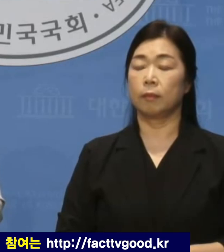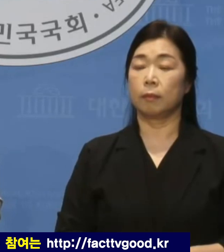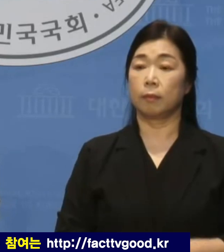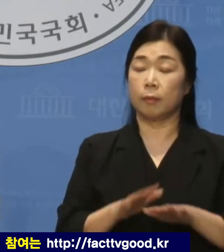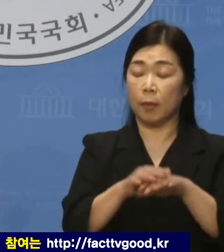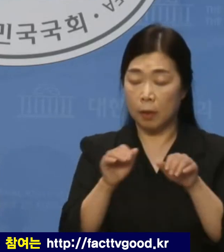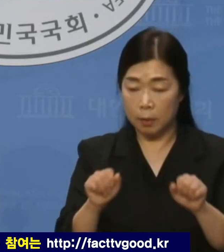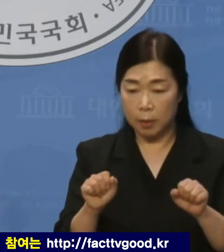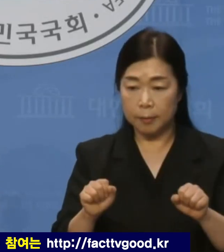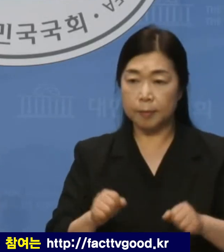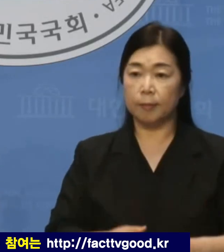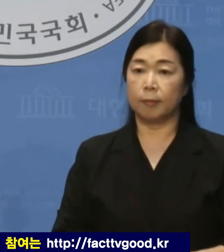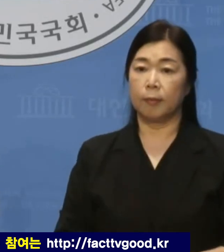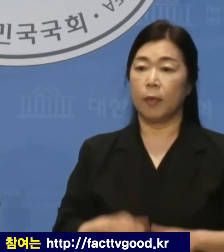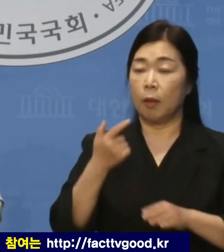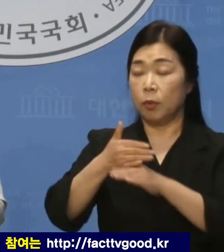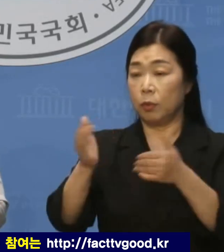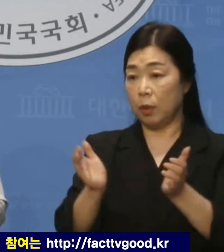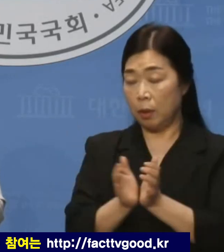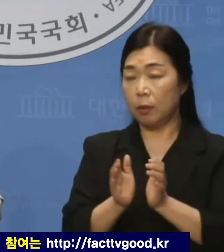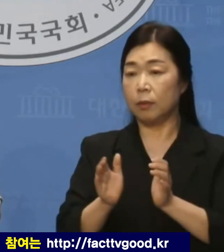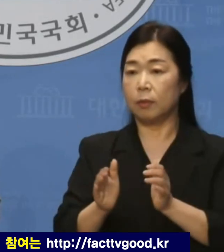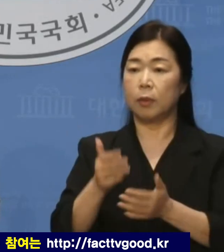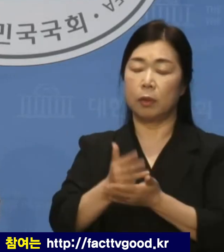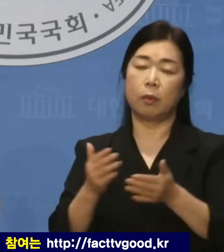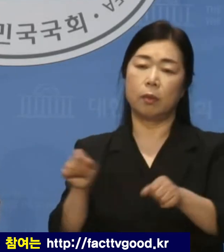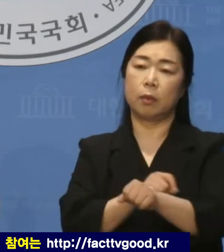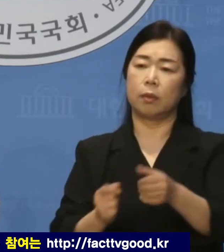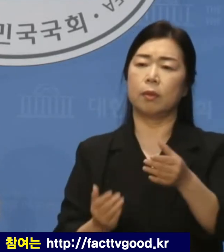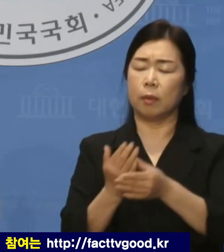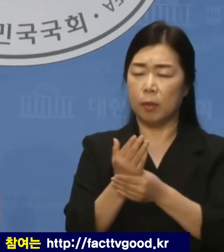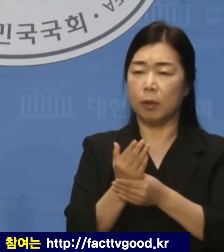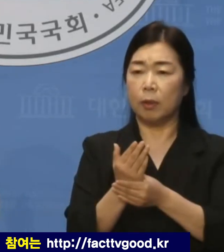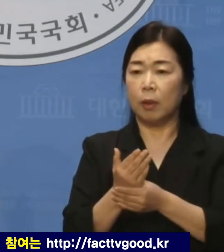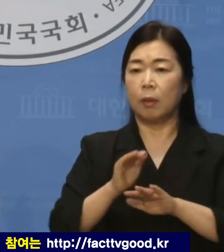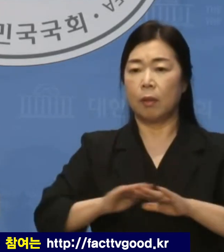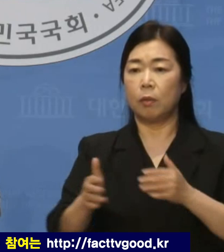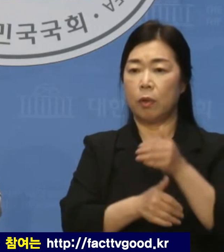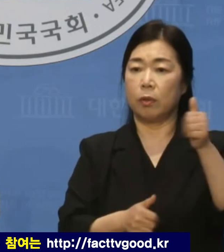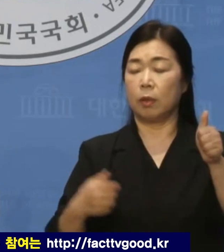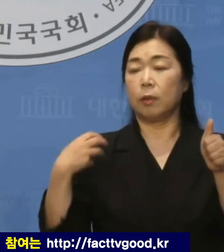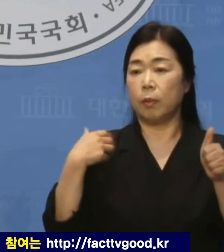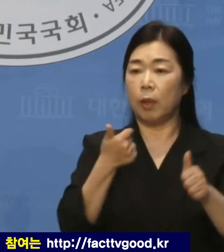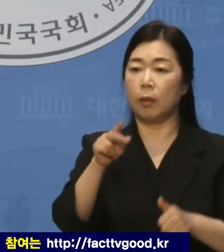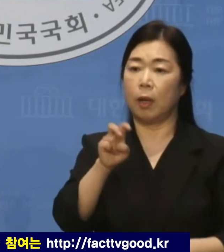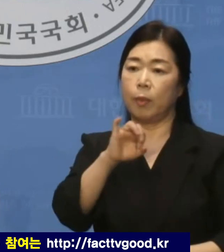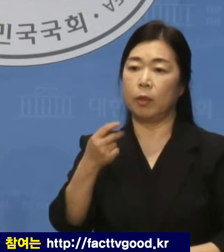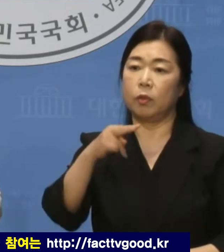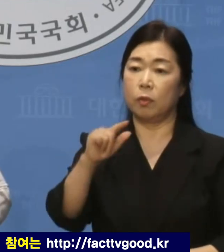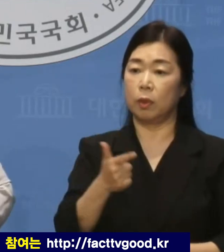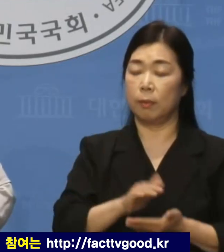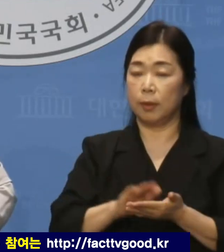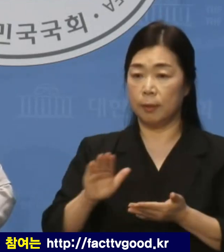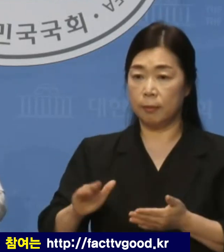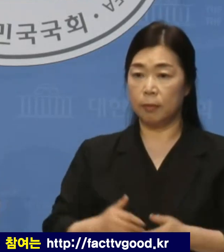네, 안녕하십니까. 더불어민주당 이태원 참사 대책위원장을 맡고 있는 남인순